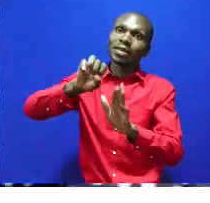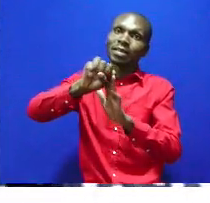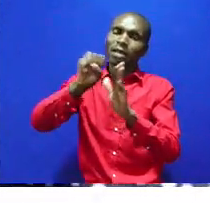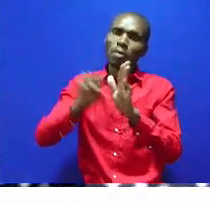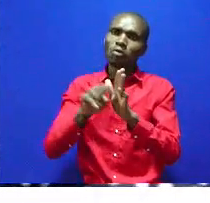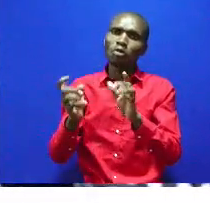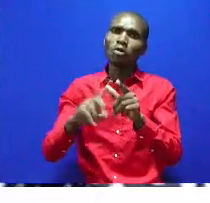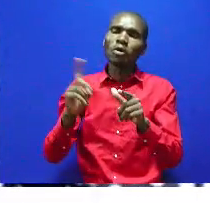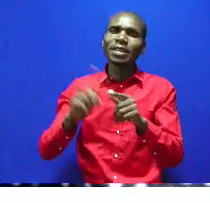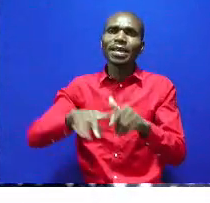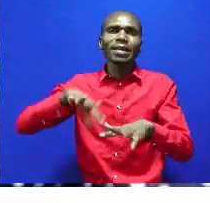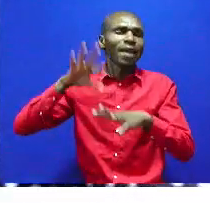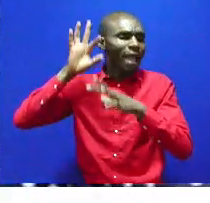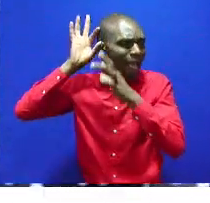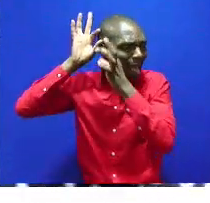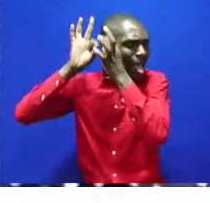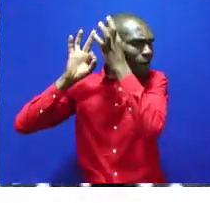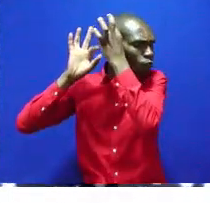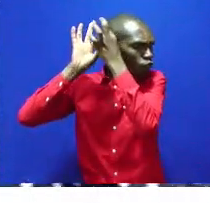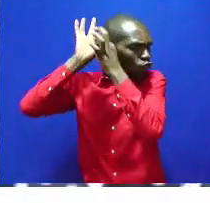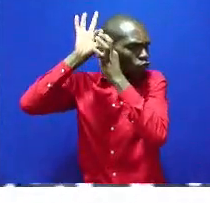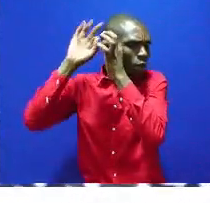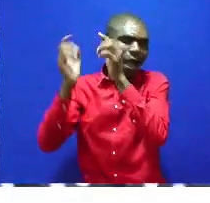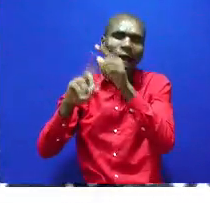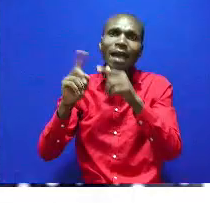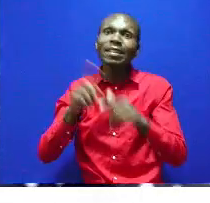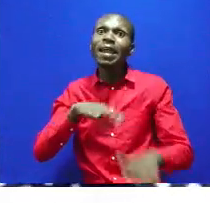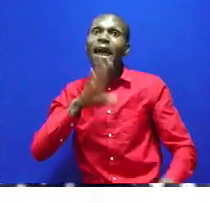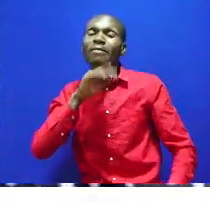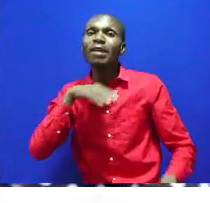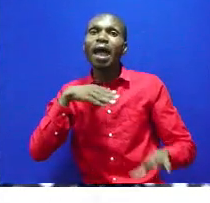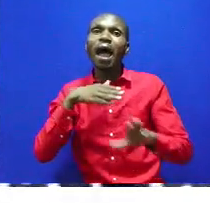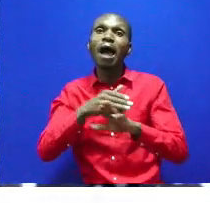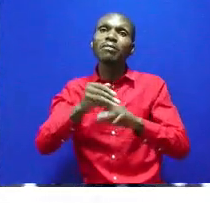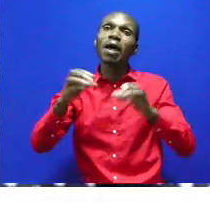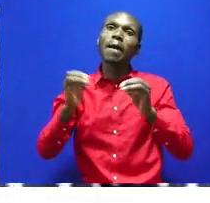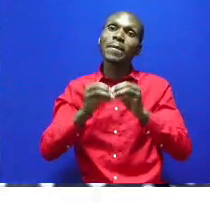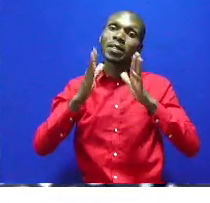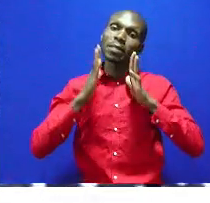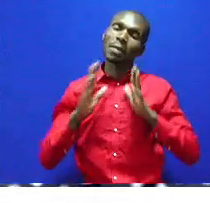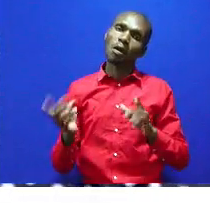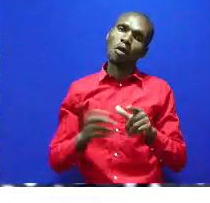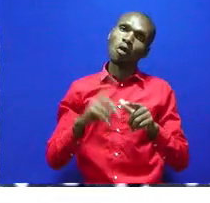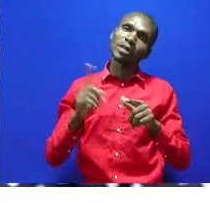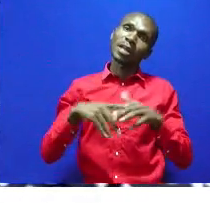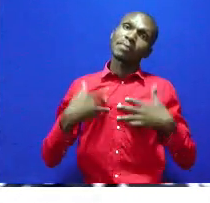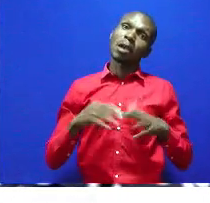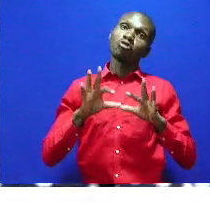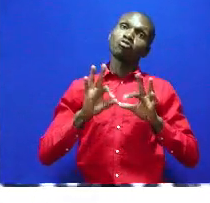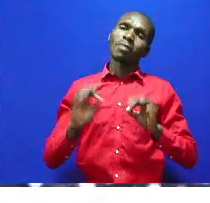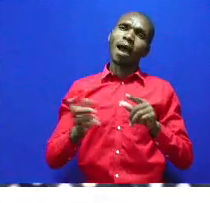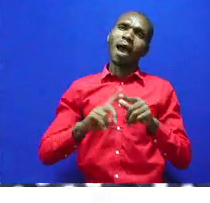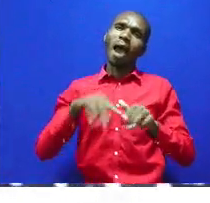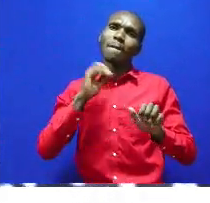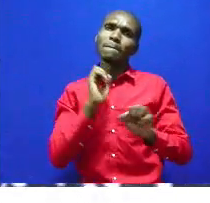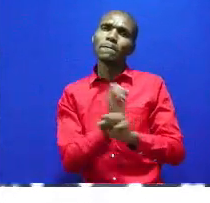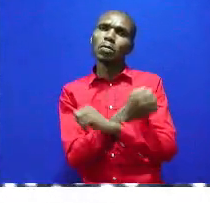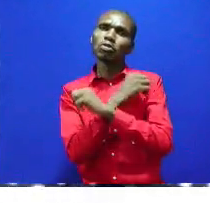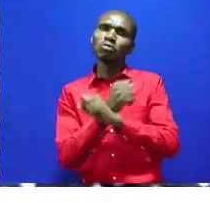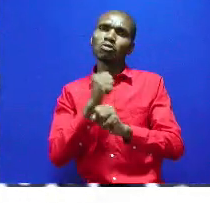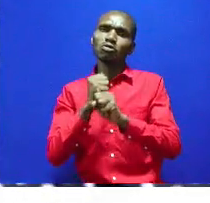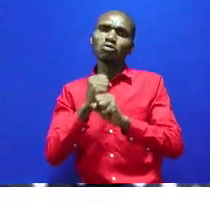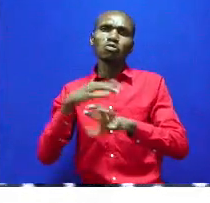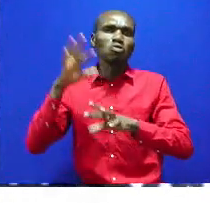Agantevi mine tuki, ni hata niki, inko gende saba antonyo wale hende smarti. Ta anako mina tuki, kuru wakote